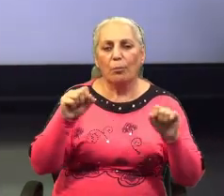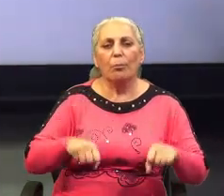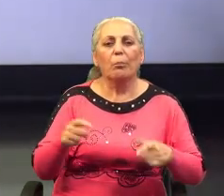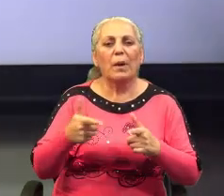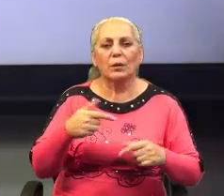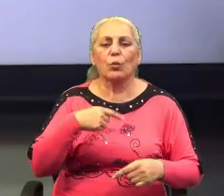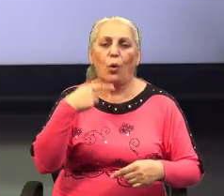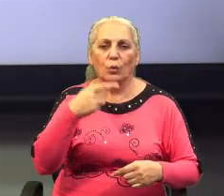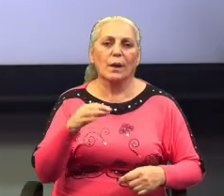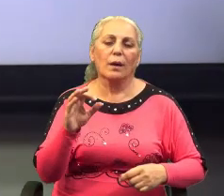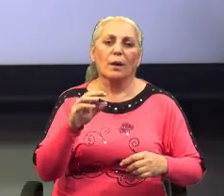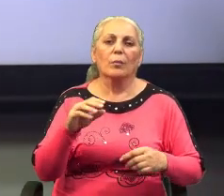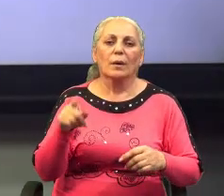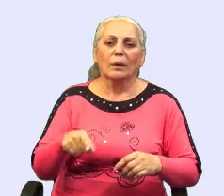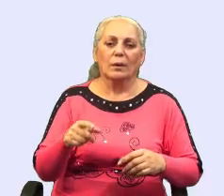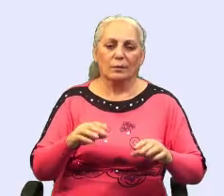ես շնորհակալ եմ ուշադրության համար։